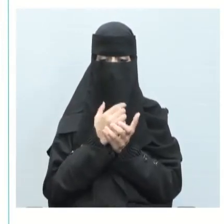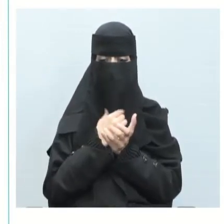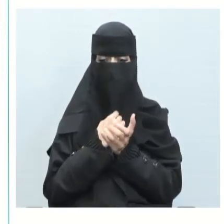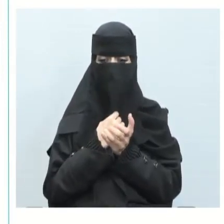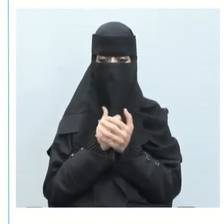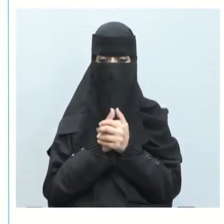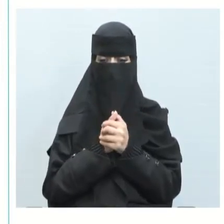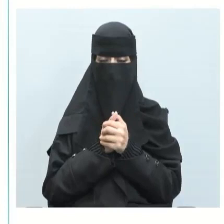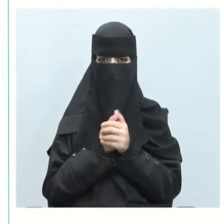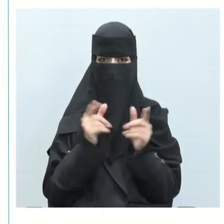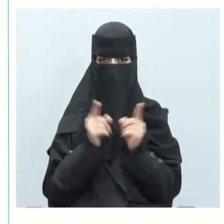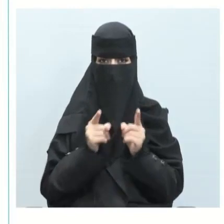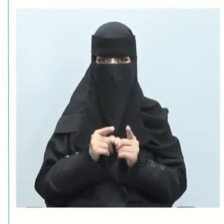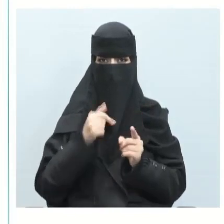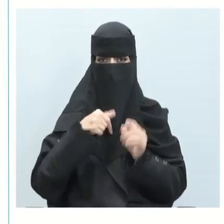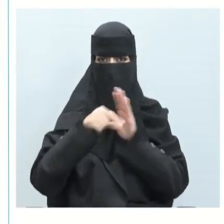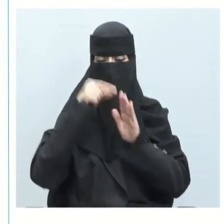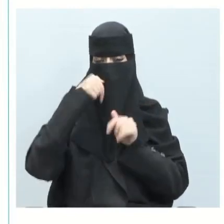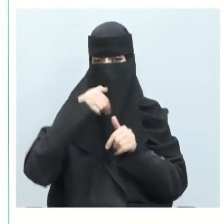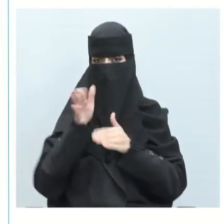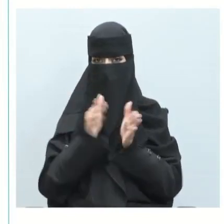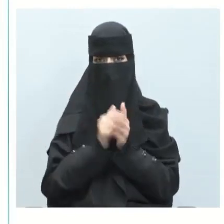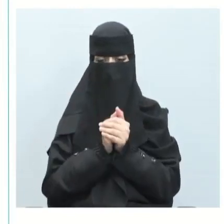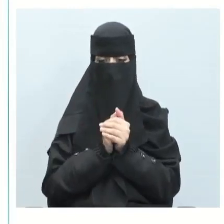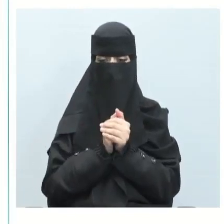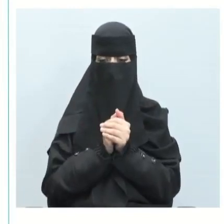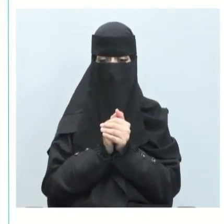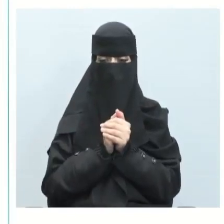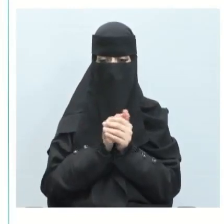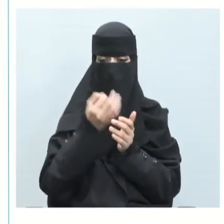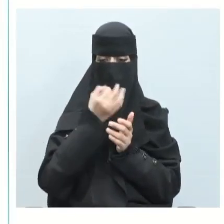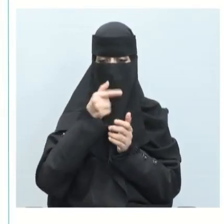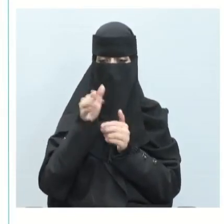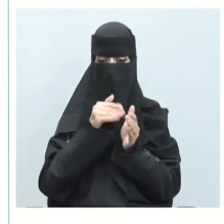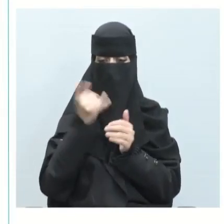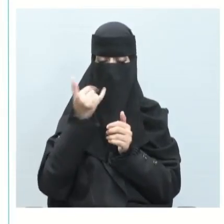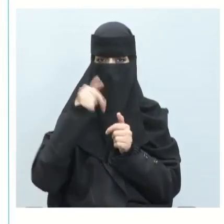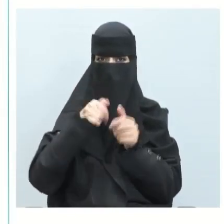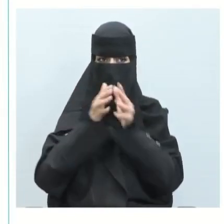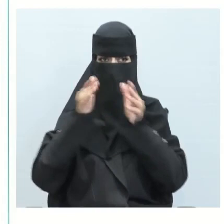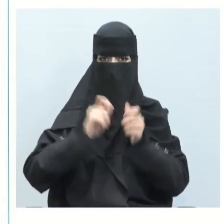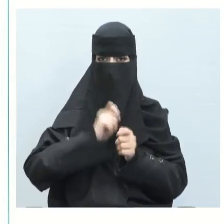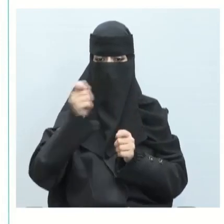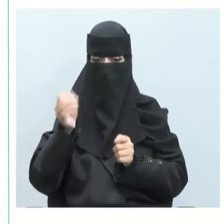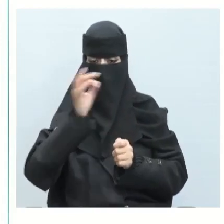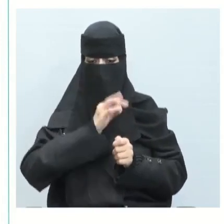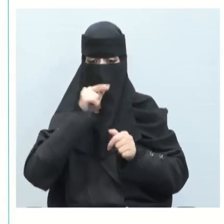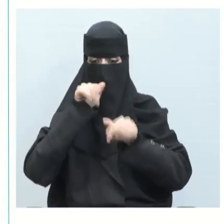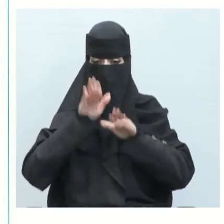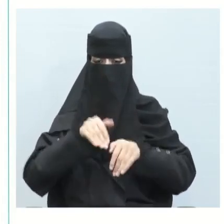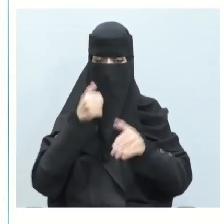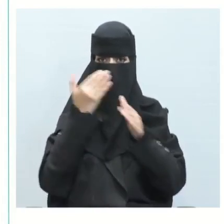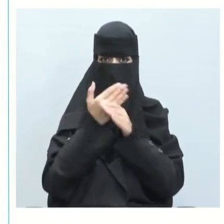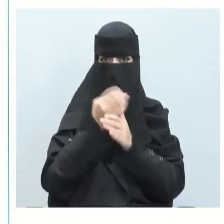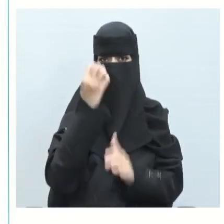البعيد ناتي الى ملخص حديثنا في اليوم تحدثنا عن اهميه تعظيم الايراد ذكرنا هنالك